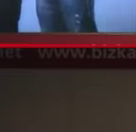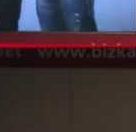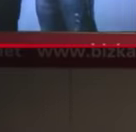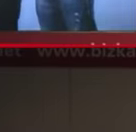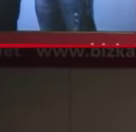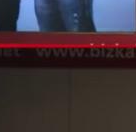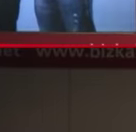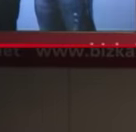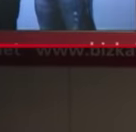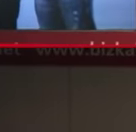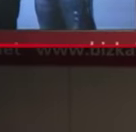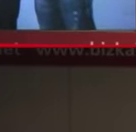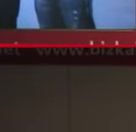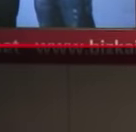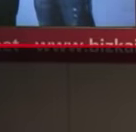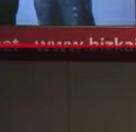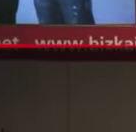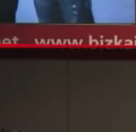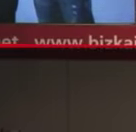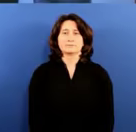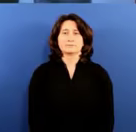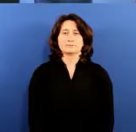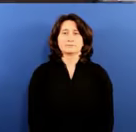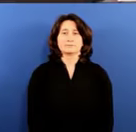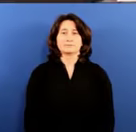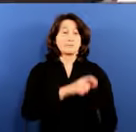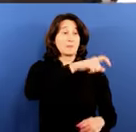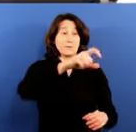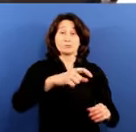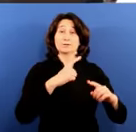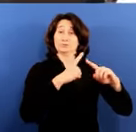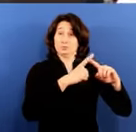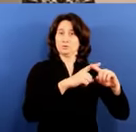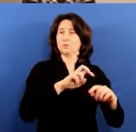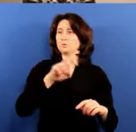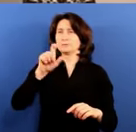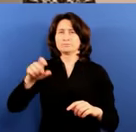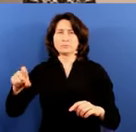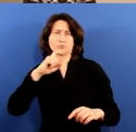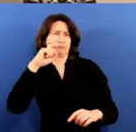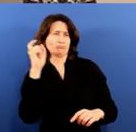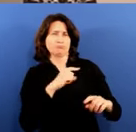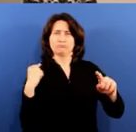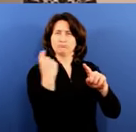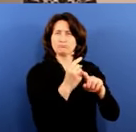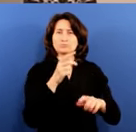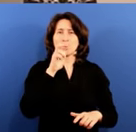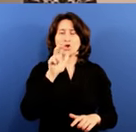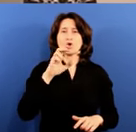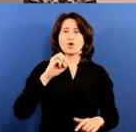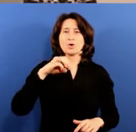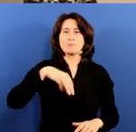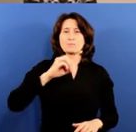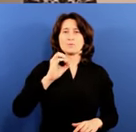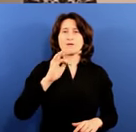Maiatzaren 17an homofobia, lesbofobia eta transfobiaren aurkako mundu eguna denez, Bizkaiko Foru Aldundiak errebindikatzeko eta